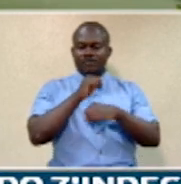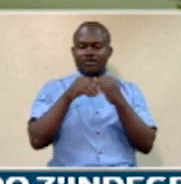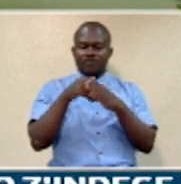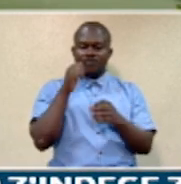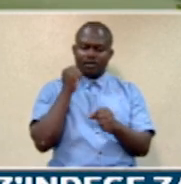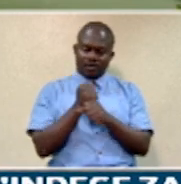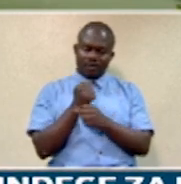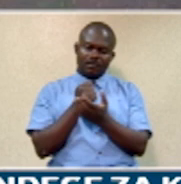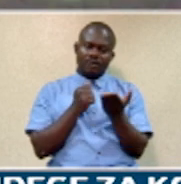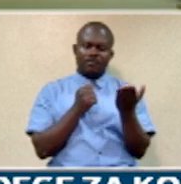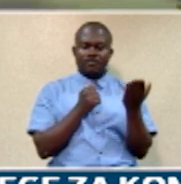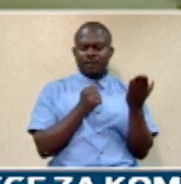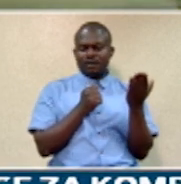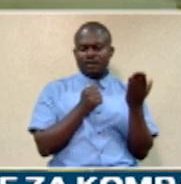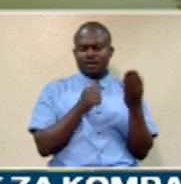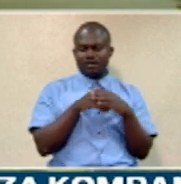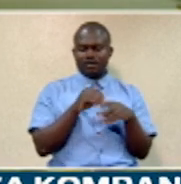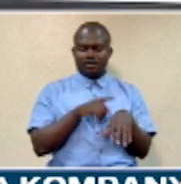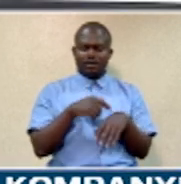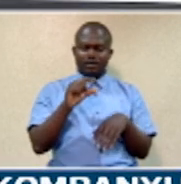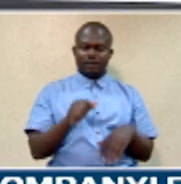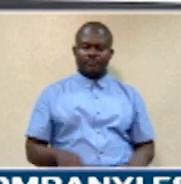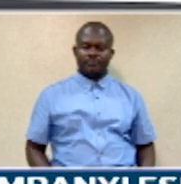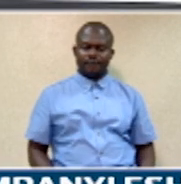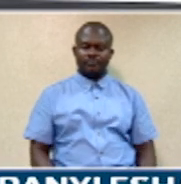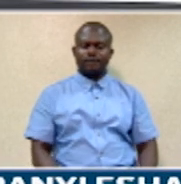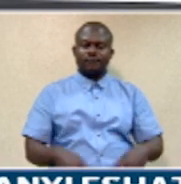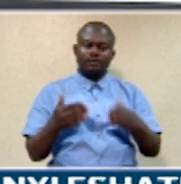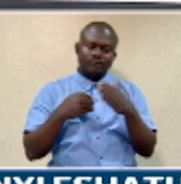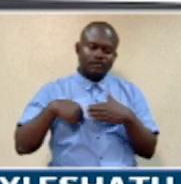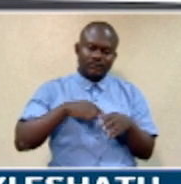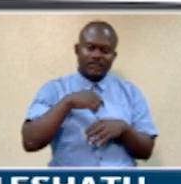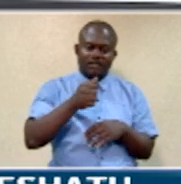bikorwa cyane hari ingingo ari ibyo nabo